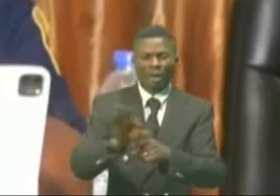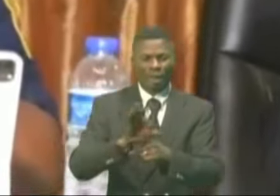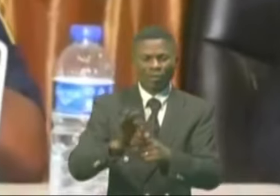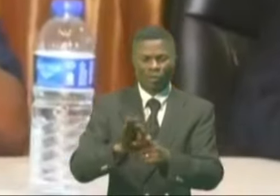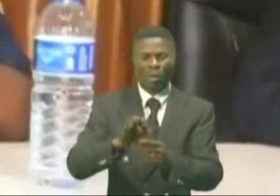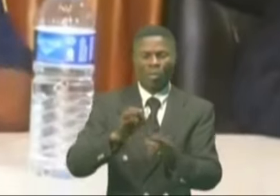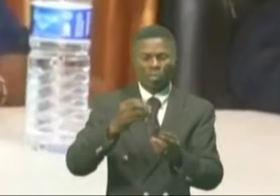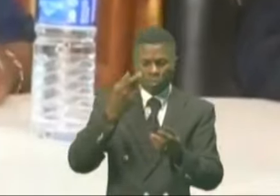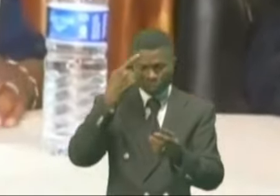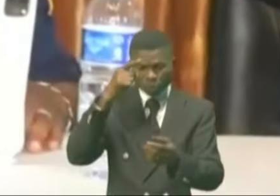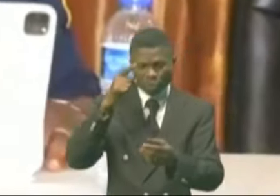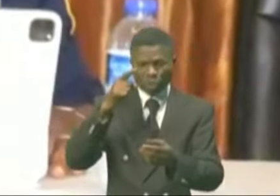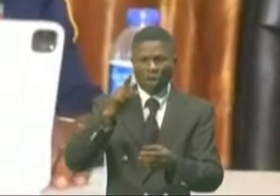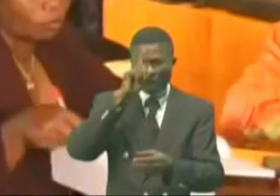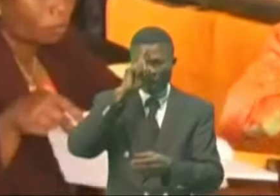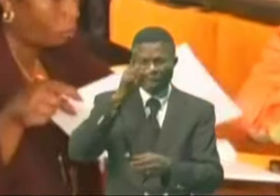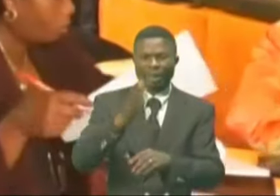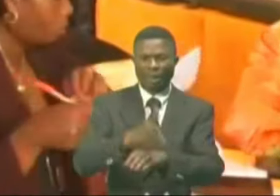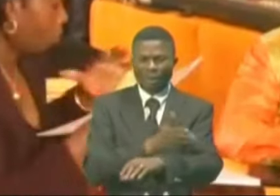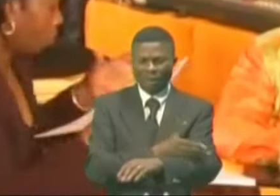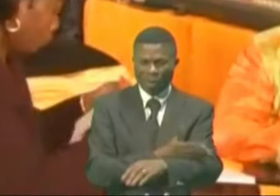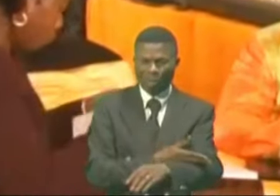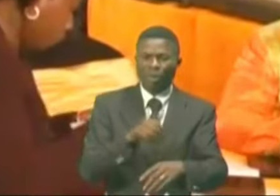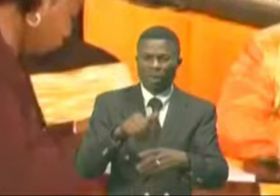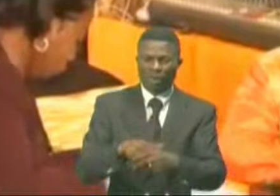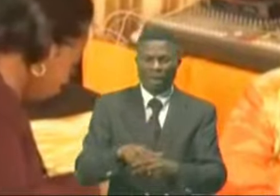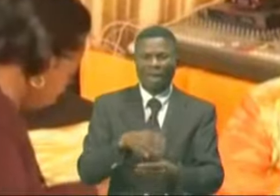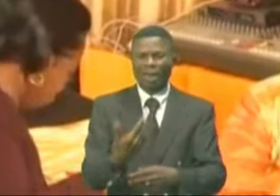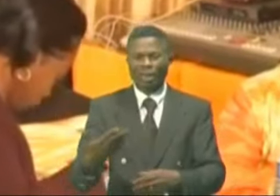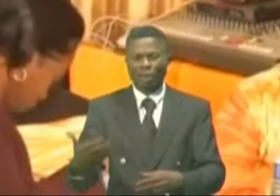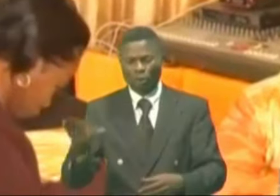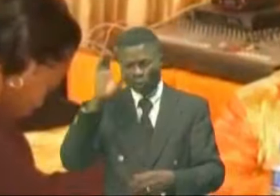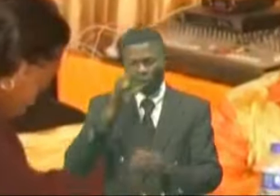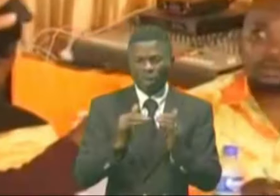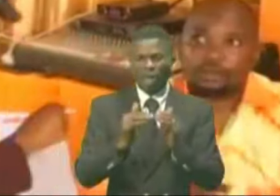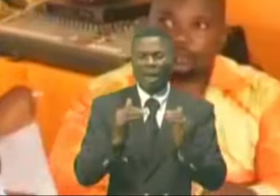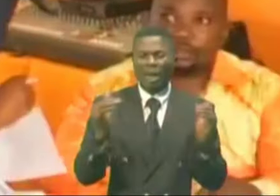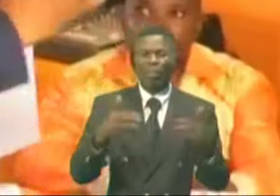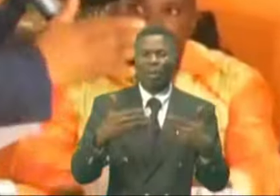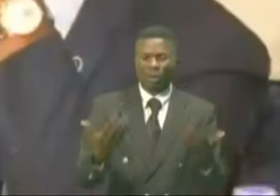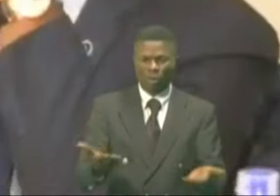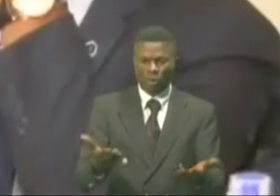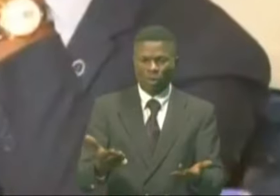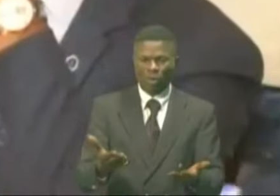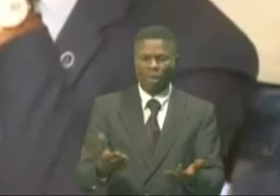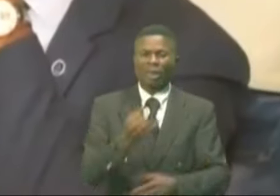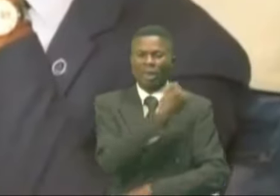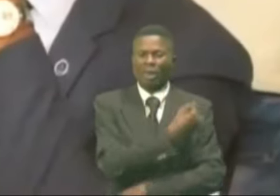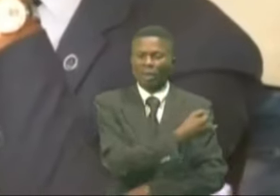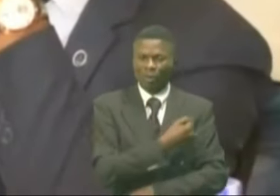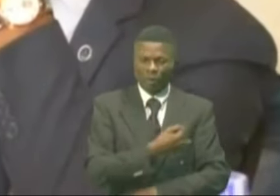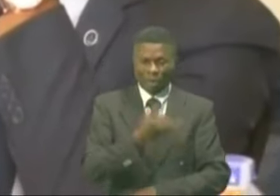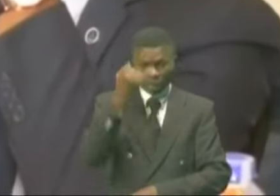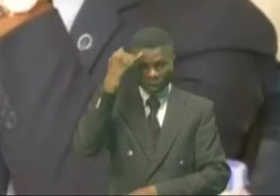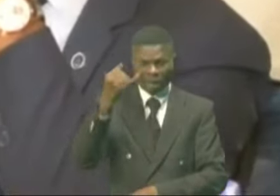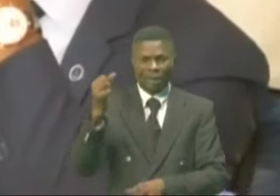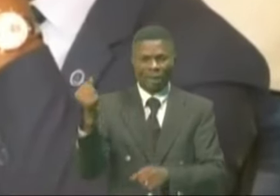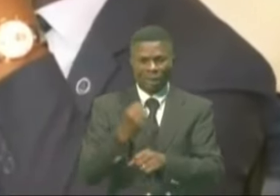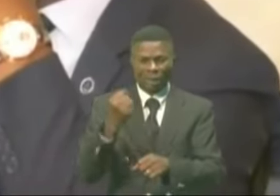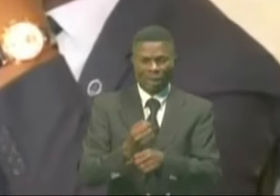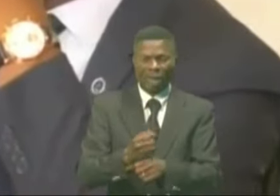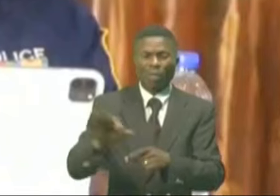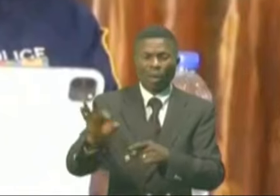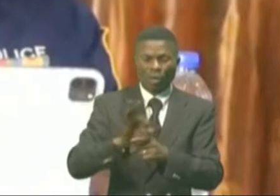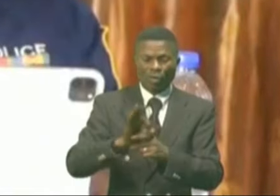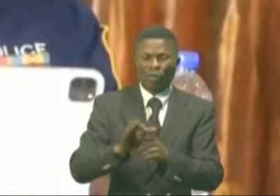Le vice-gouverneur de l'Ituri, Raoul Tchalwe, espère sur la pacification de l'Ituri et son développement intégral sur base des prestations des agents